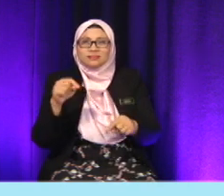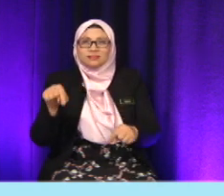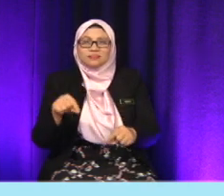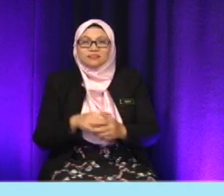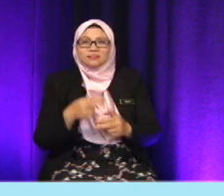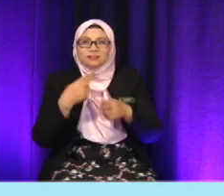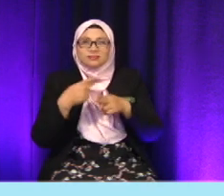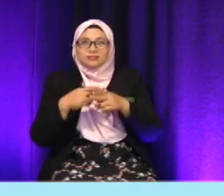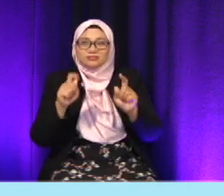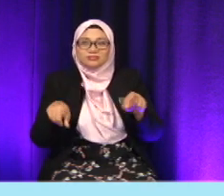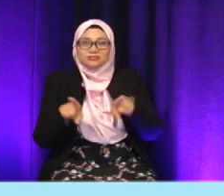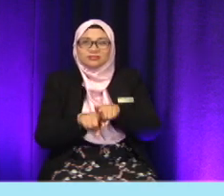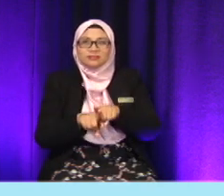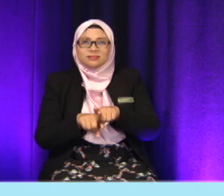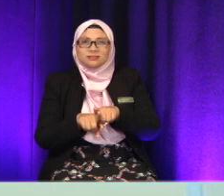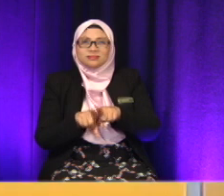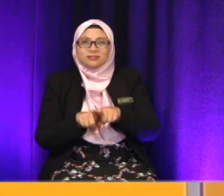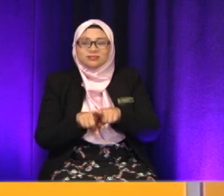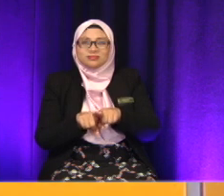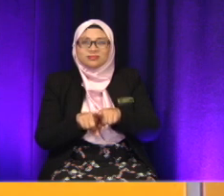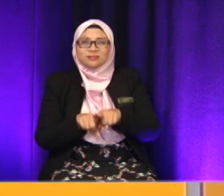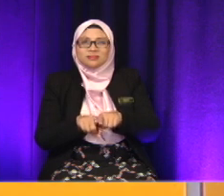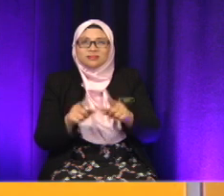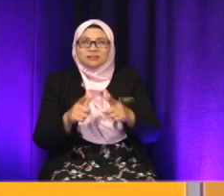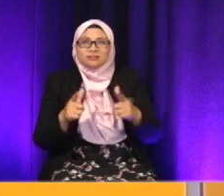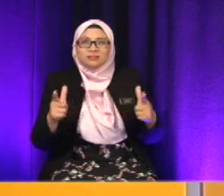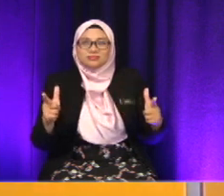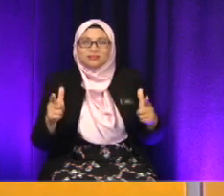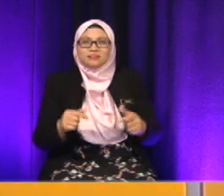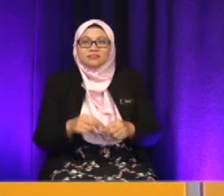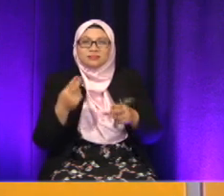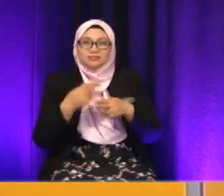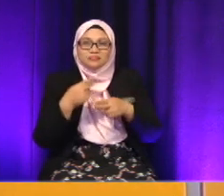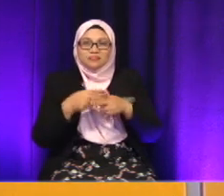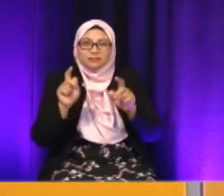dia masih sama kalau ini luas ada underscore segi empat masih sama dengan nama Angeline